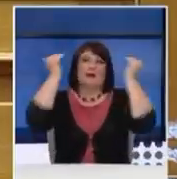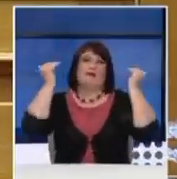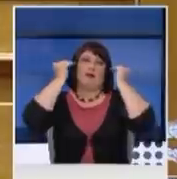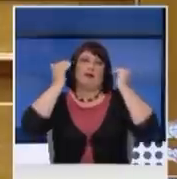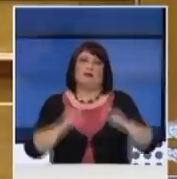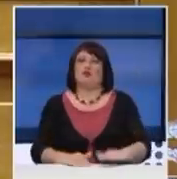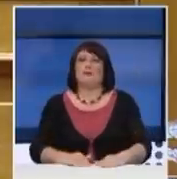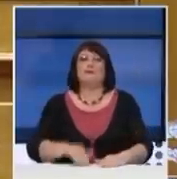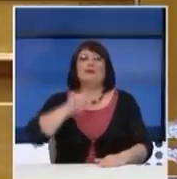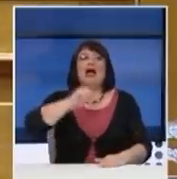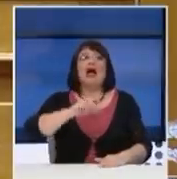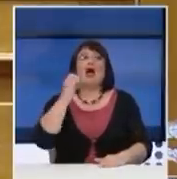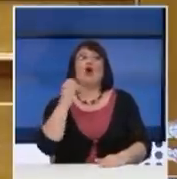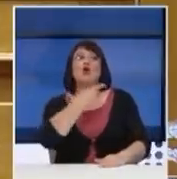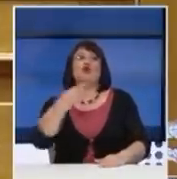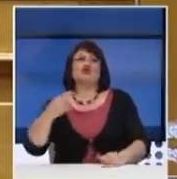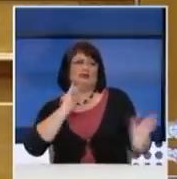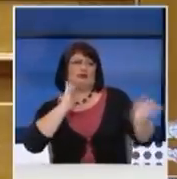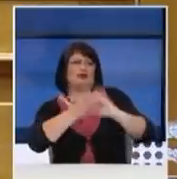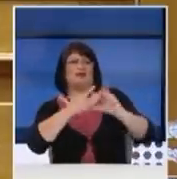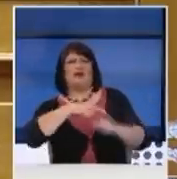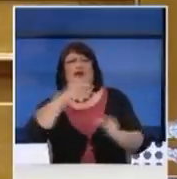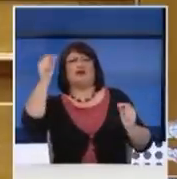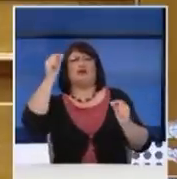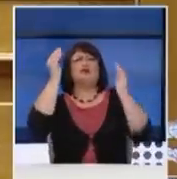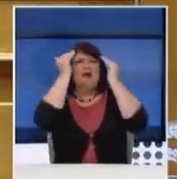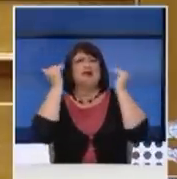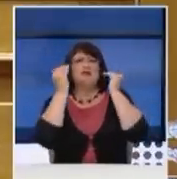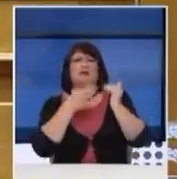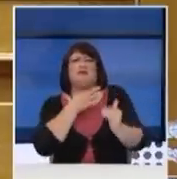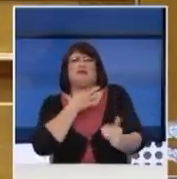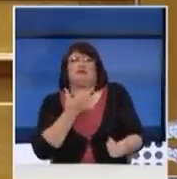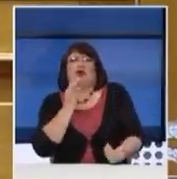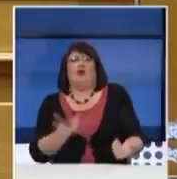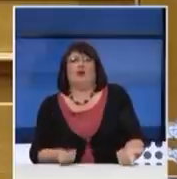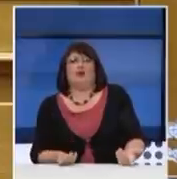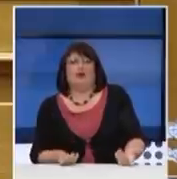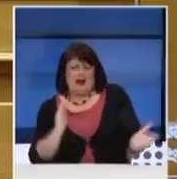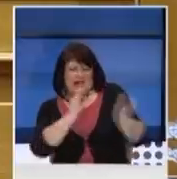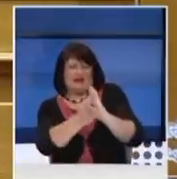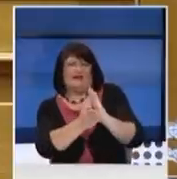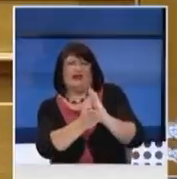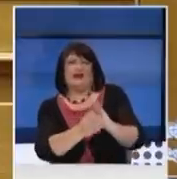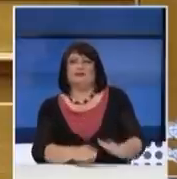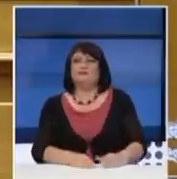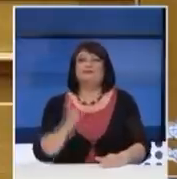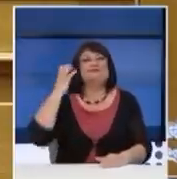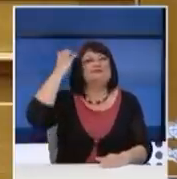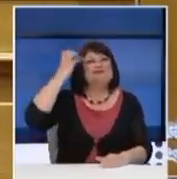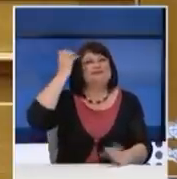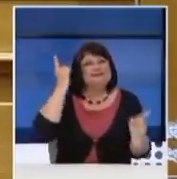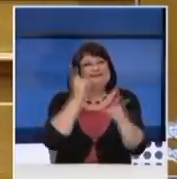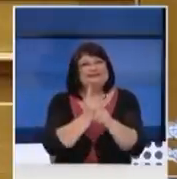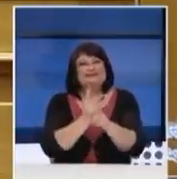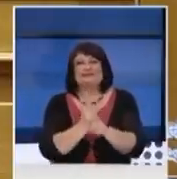Γιατί δεν κάνατε ΑΟΣ με την Κύπρο απευθείας. Δεν χρειαζόταν ούτε η Αίγυπτος ούτε τίποτα. ΑΟΣ με την Κύπρο. Ξέρετε, οι διεθνολόγοι εδώ έχουν μια άλλη άποψη.